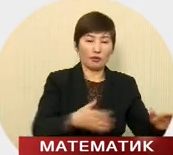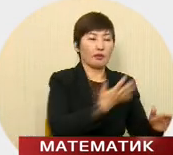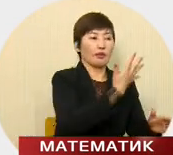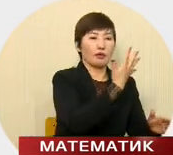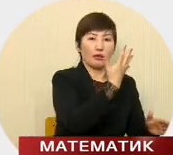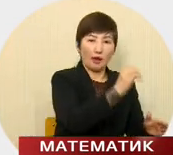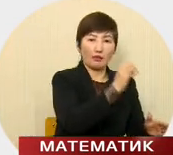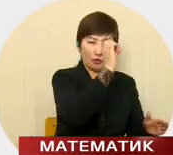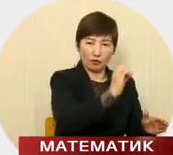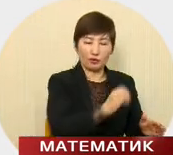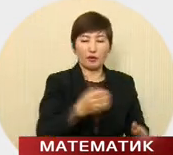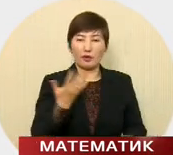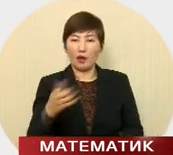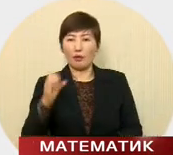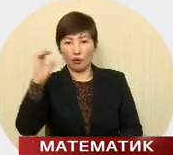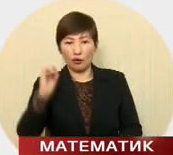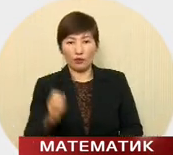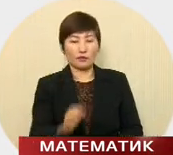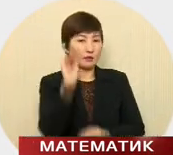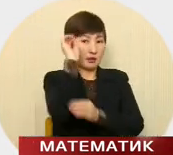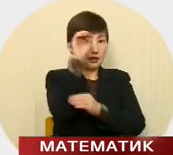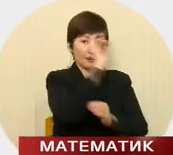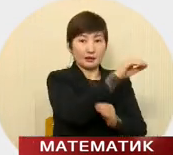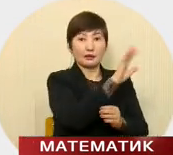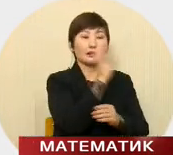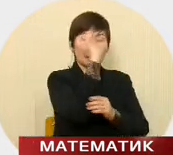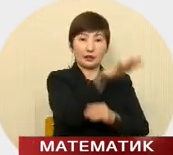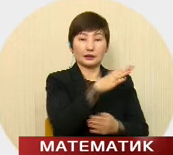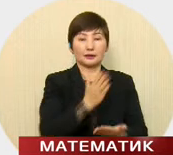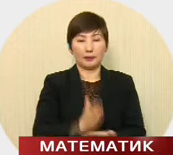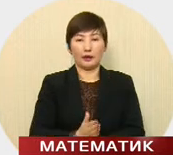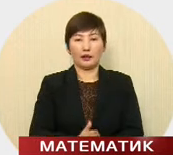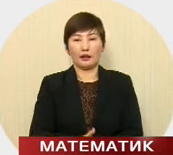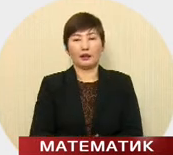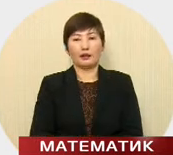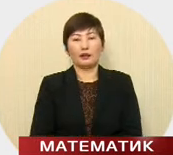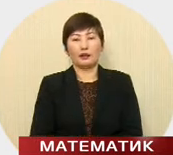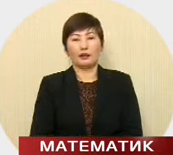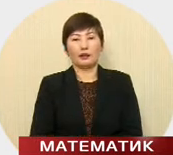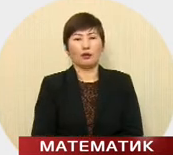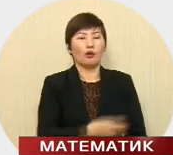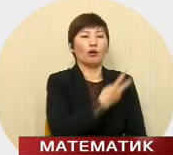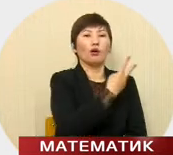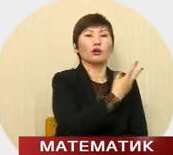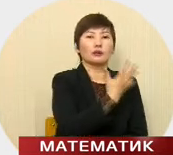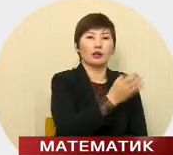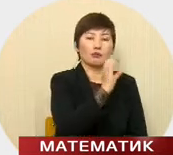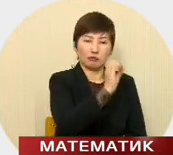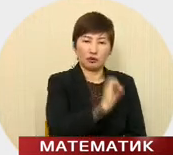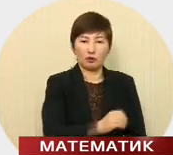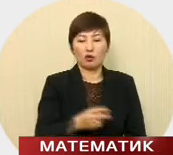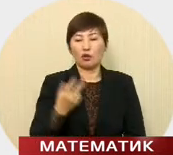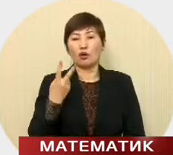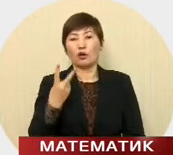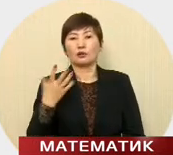бол сагсан бөмбөгийн дугуйлангаар хичээлж байгаа нь харагдаж байна. За анги тус бүрийн сурагчдын 25% нь хөл